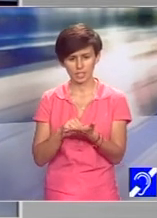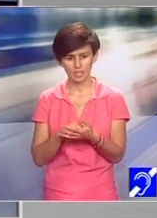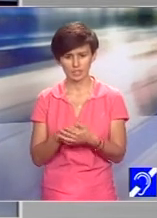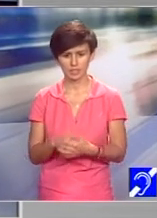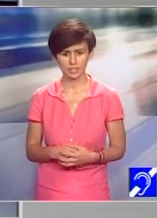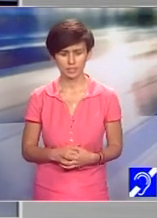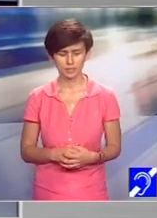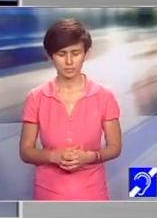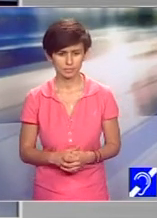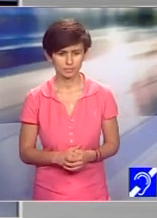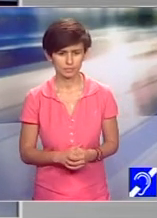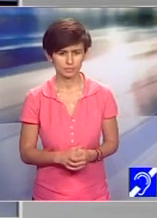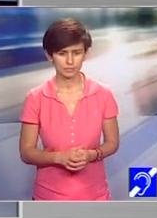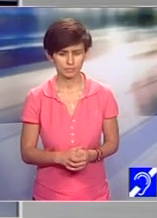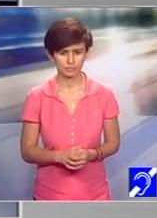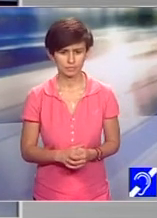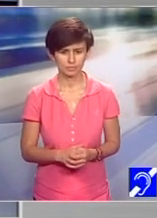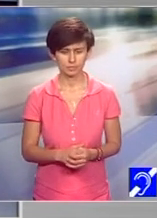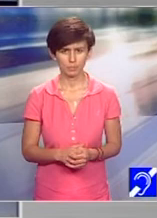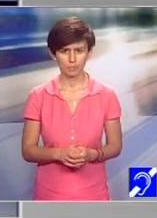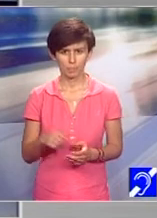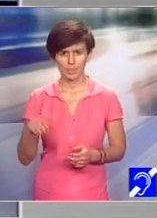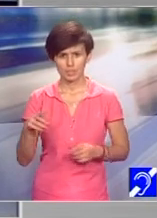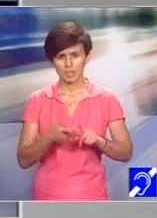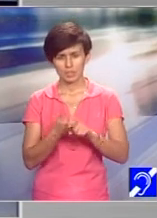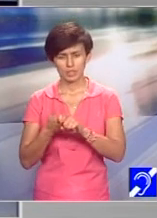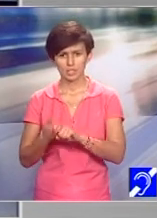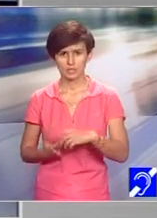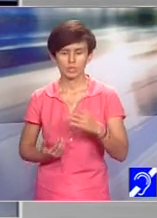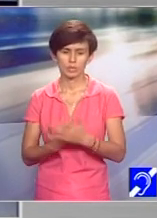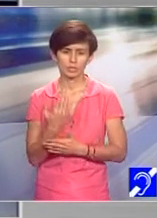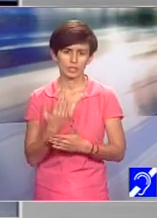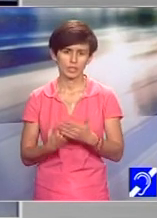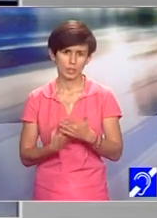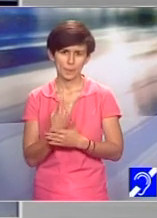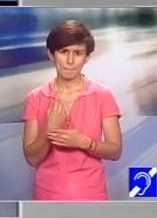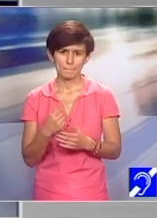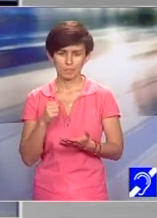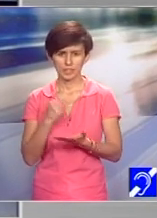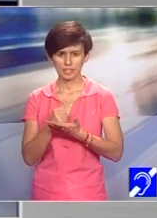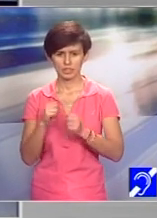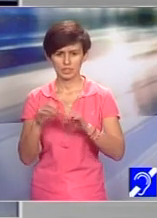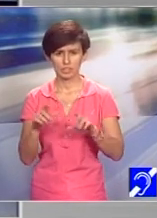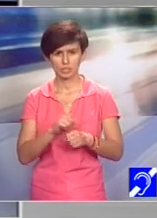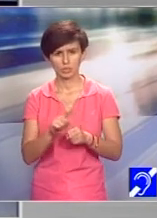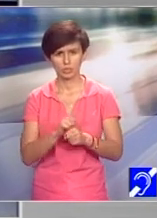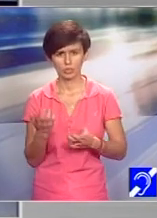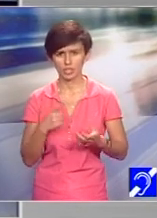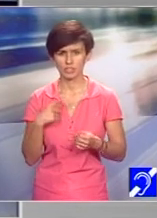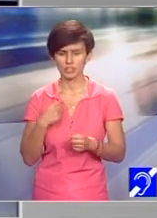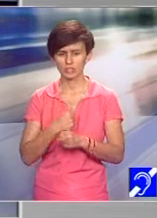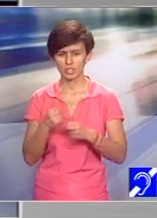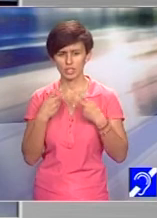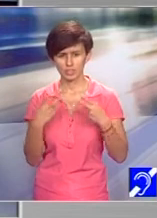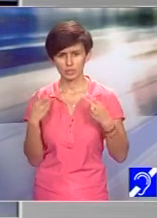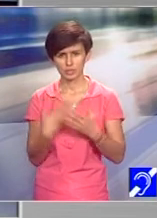și de a lua cunoștință cu noile apariții editoriale, lucru care este absolut vital pentru un bibliotecar.